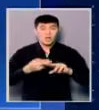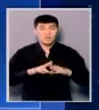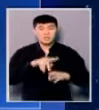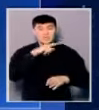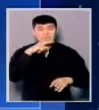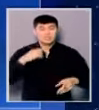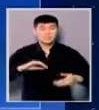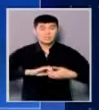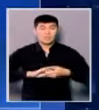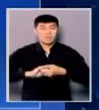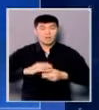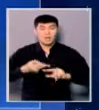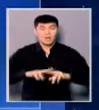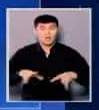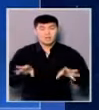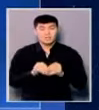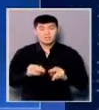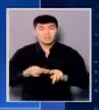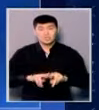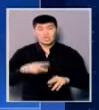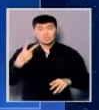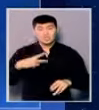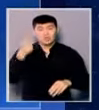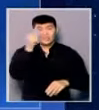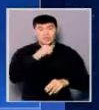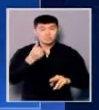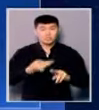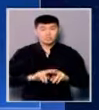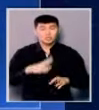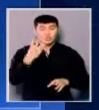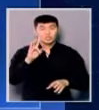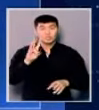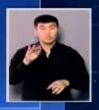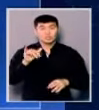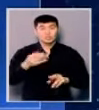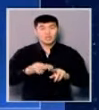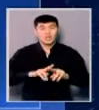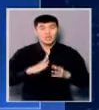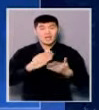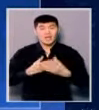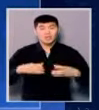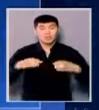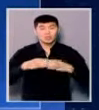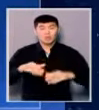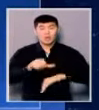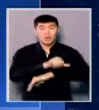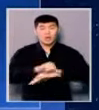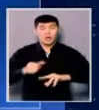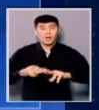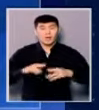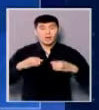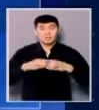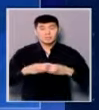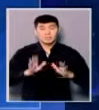тарапынан бірлескен іс-шаралар барысында 2020 жылы 4 желтоқсанда жайық трансшекаралық өзені